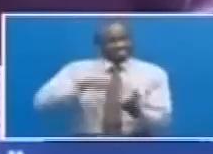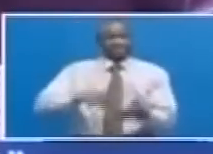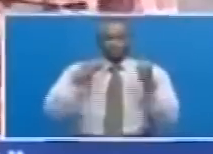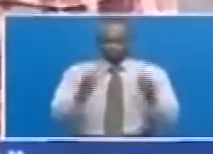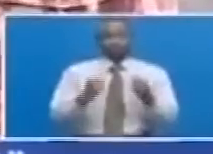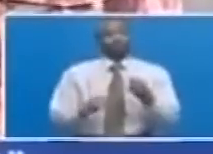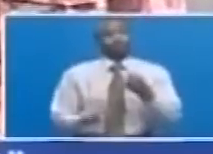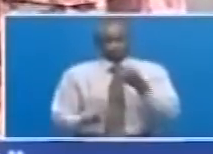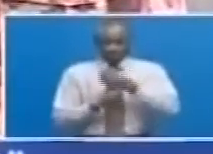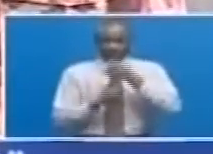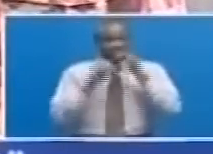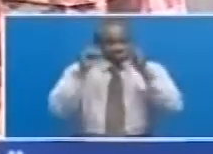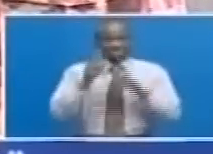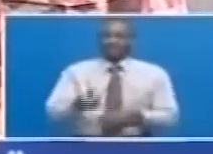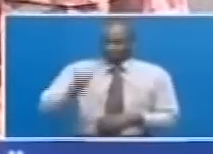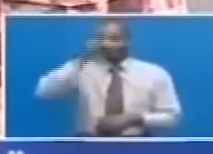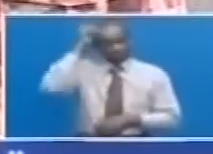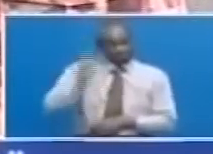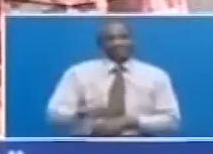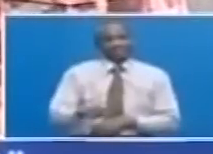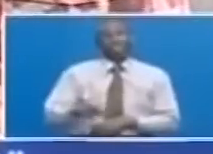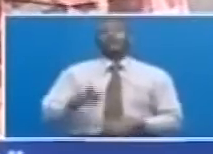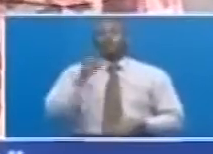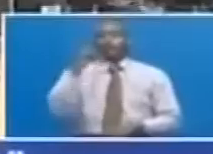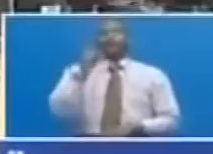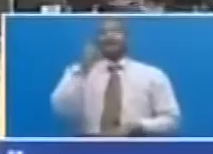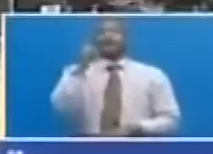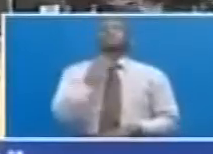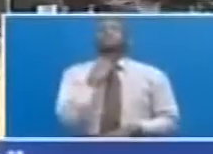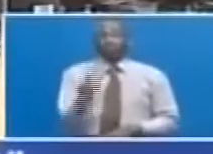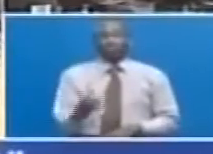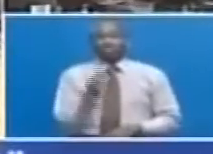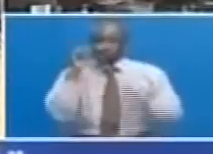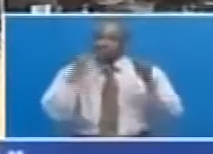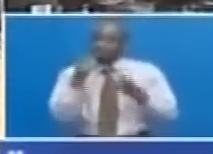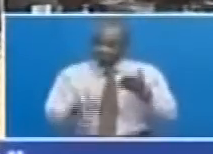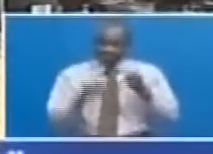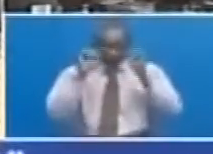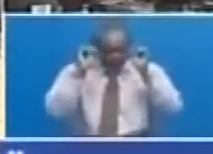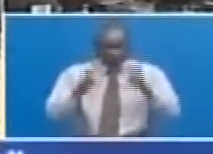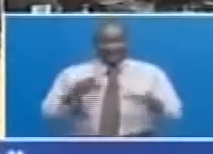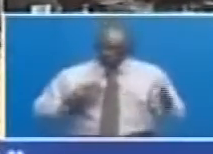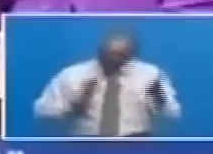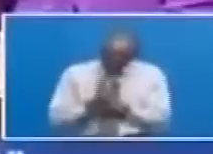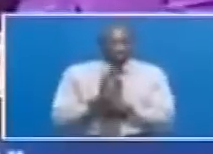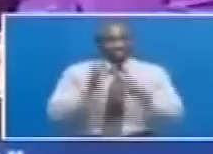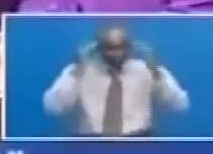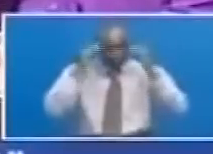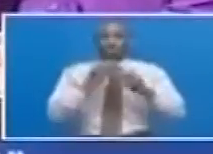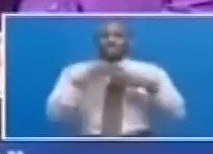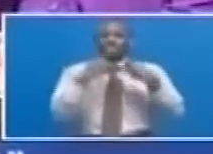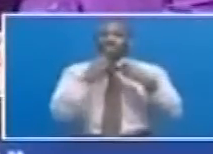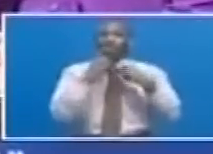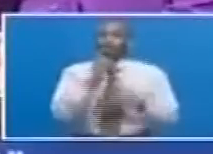nyuma nyongeza ya mishahara kwa walimu, na kwa lugha moja wakasema walimu wana haki ya nyongeza waliopewa na mahakama.